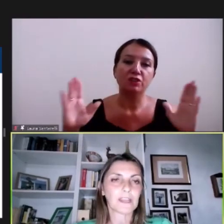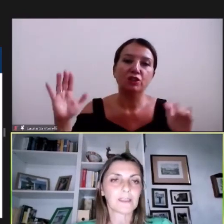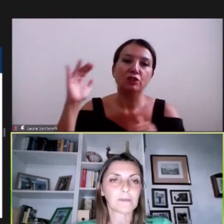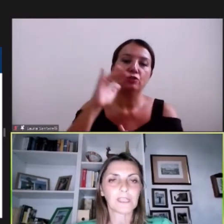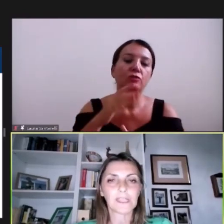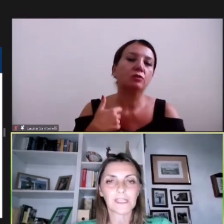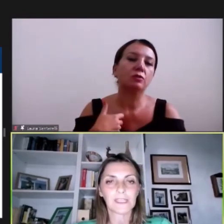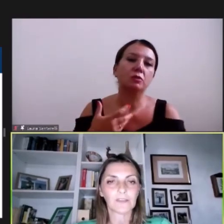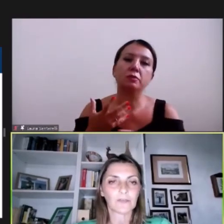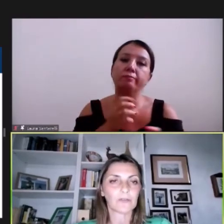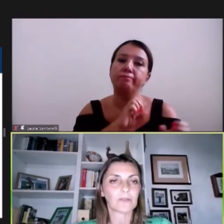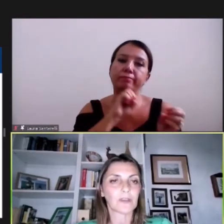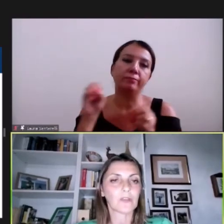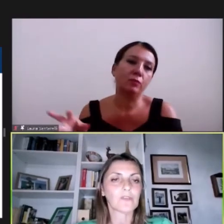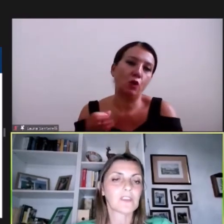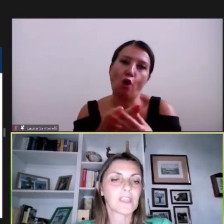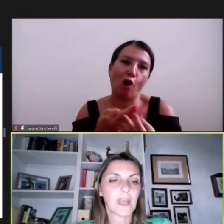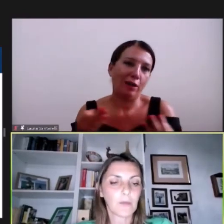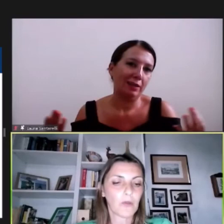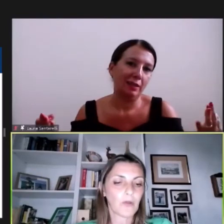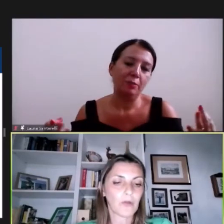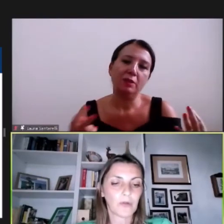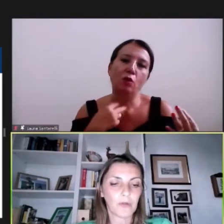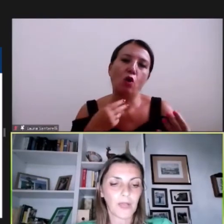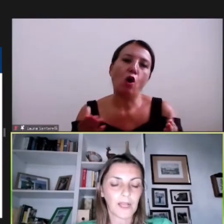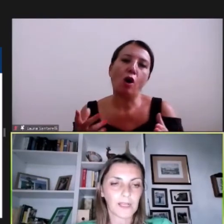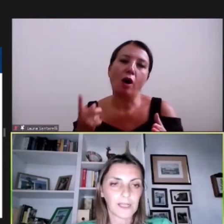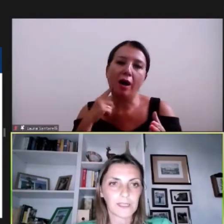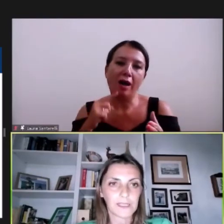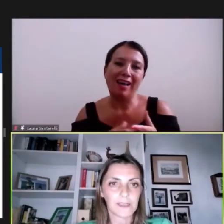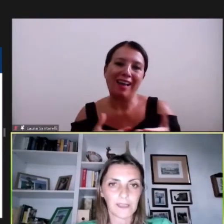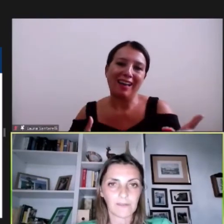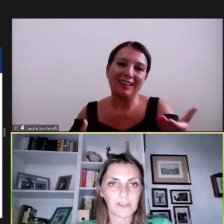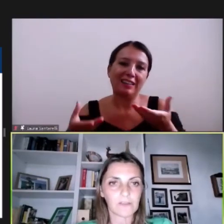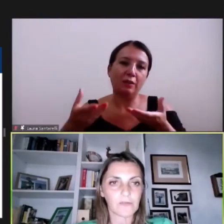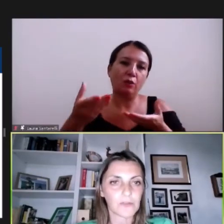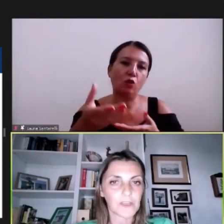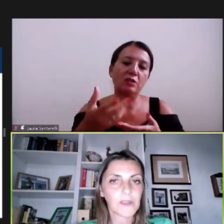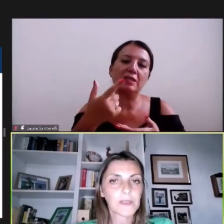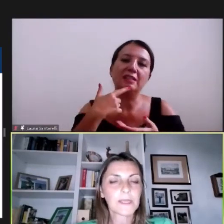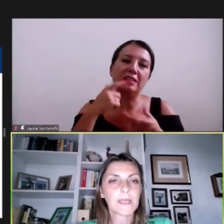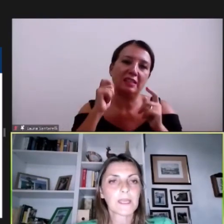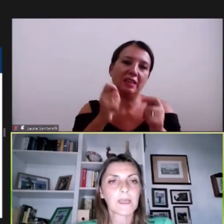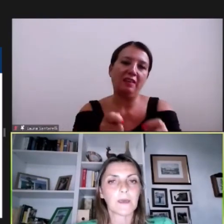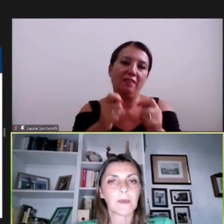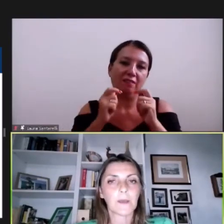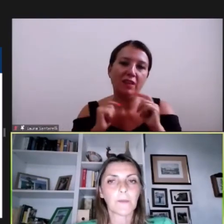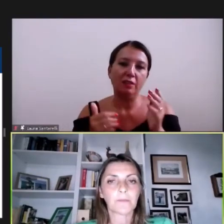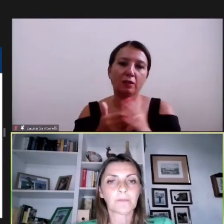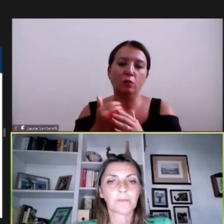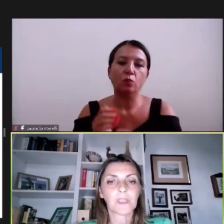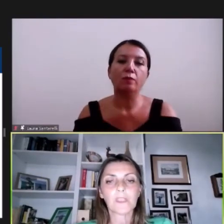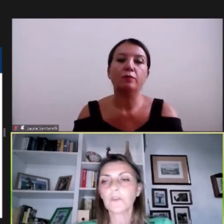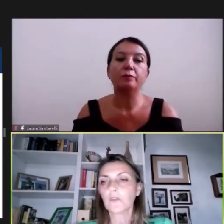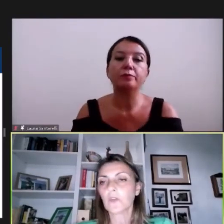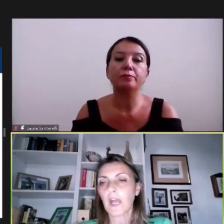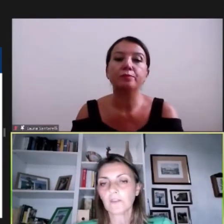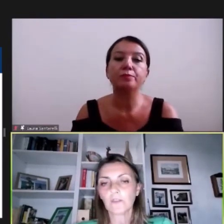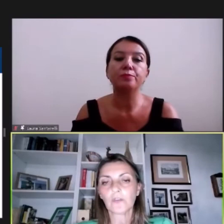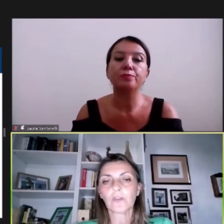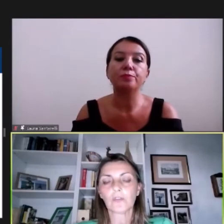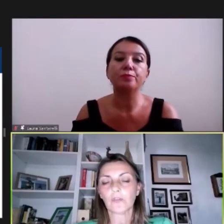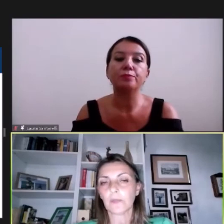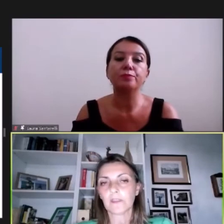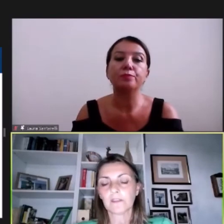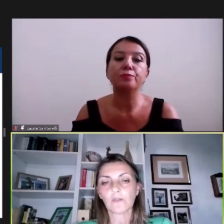smaltiamo correttamente o riconsegniamo ai rivenditori. In questo